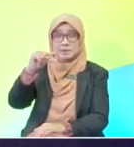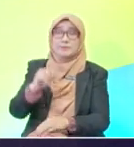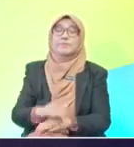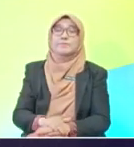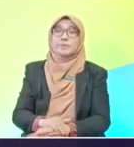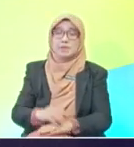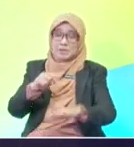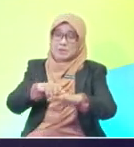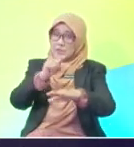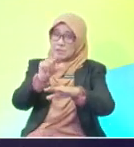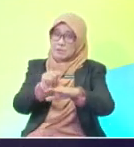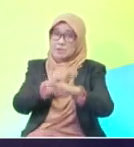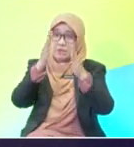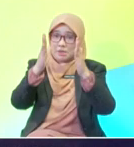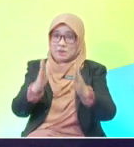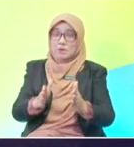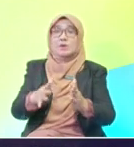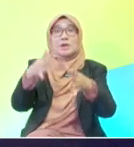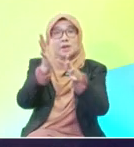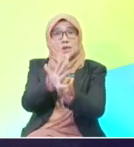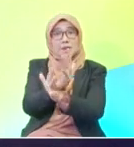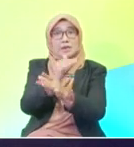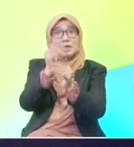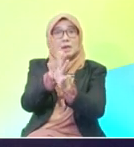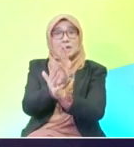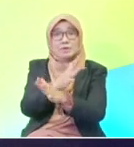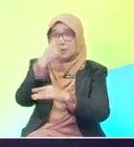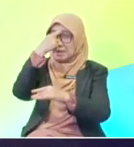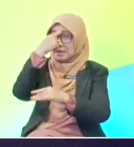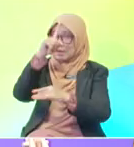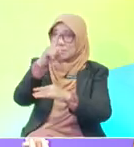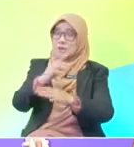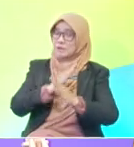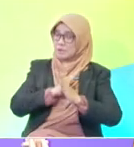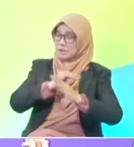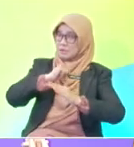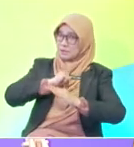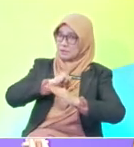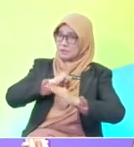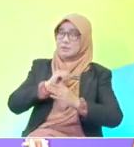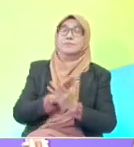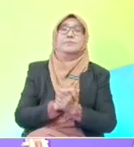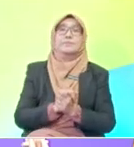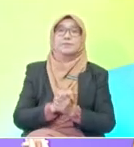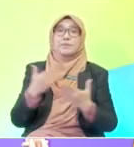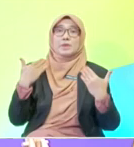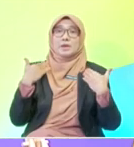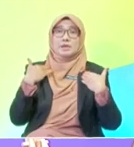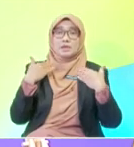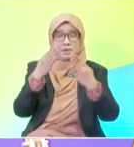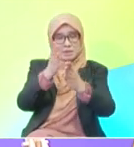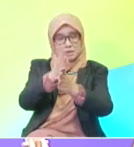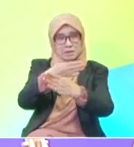ini digunakan oleh orang Sarawak. Oh. Untuk mempertahankan diri. Dia ada bentuk